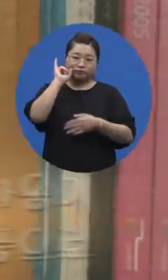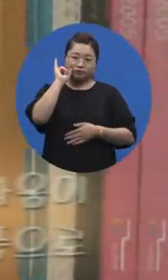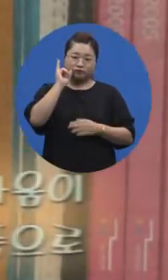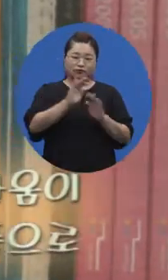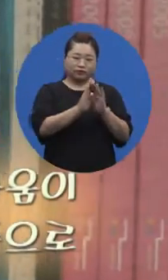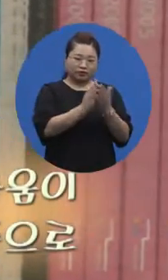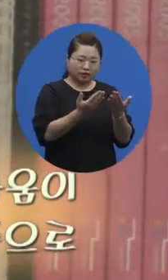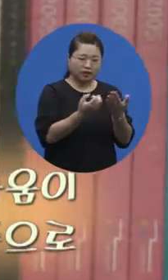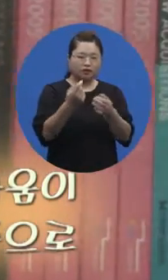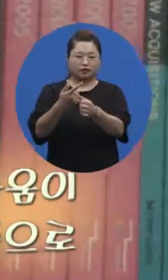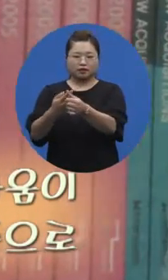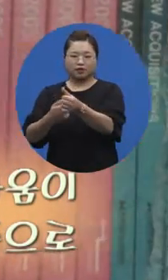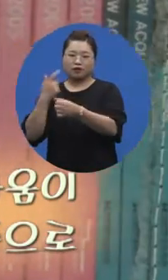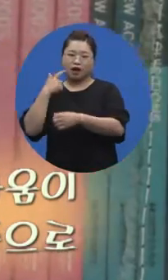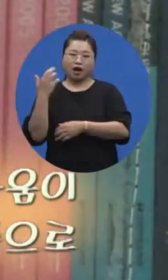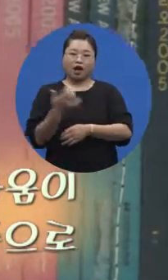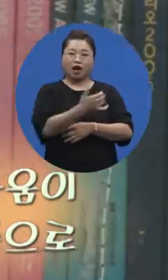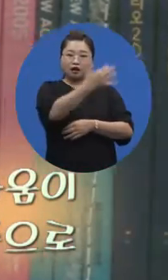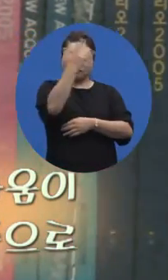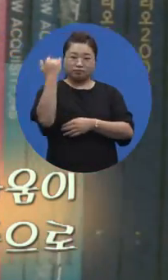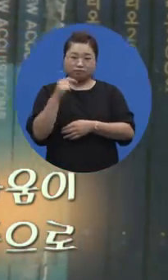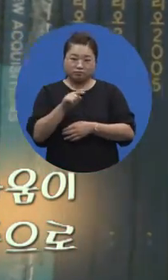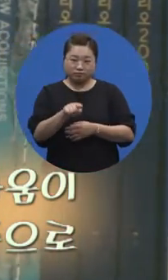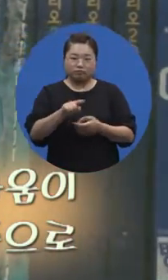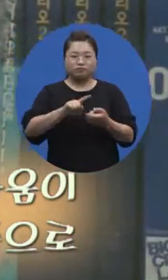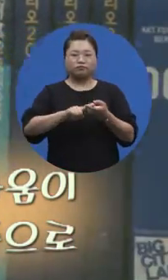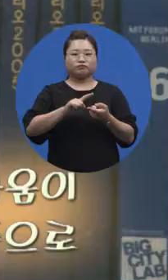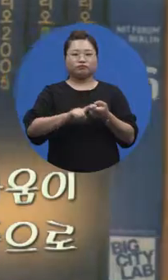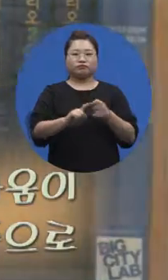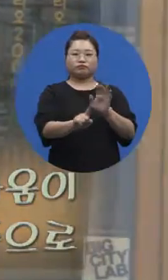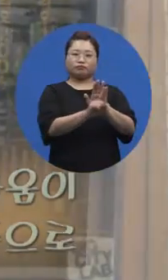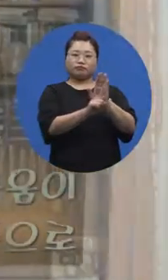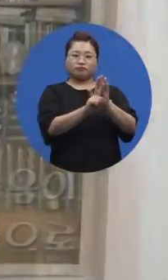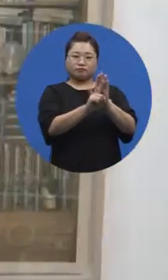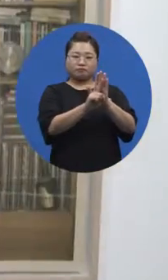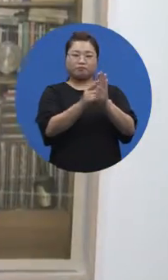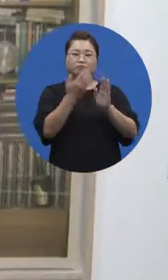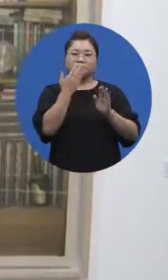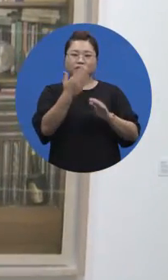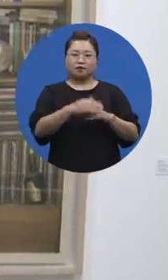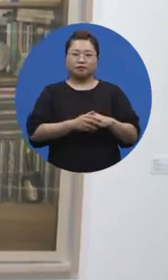자연의 아름다움을 예술 작품으로 감상할 수 있는 전시가 열렸습니다.